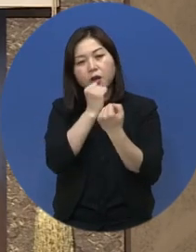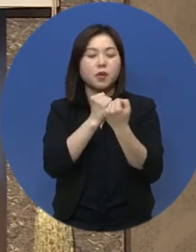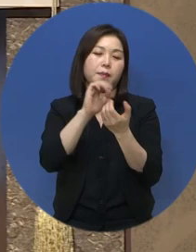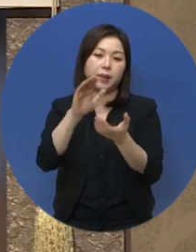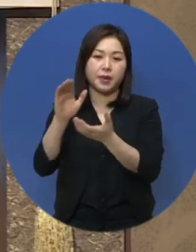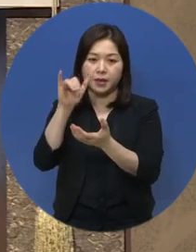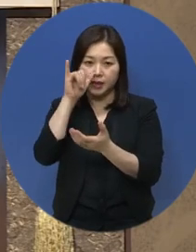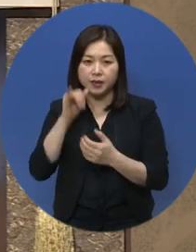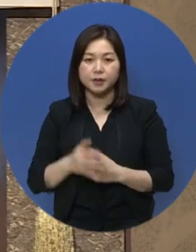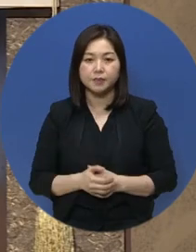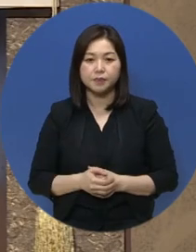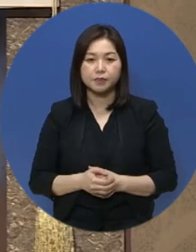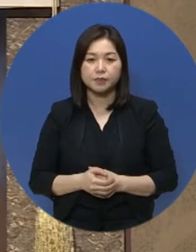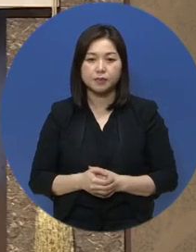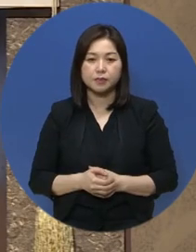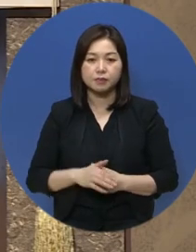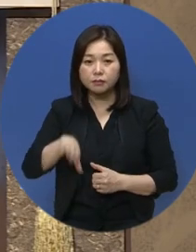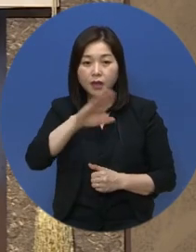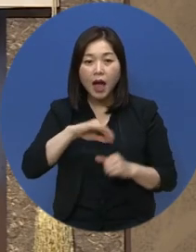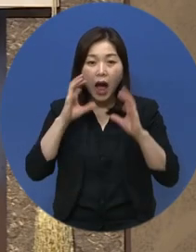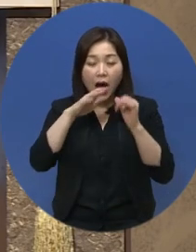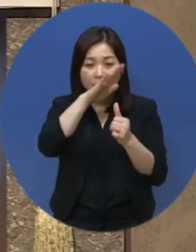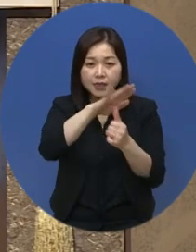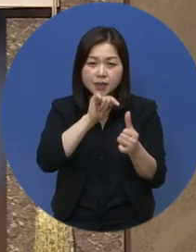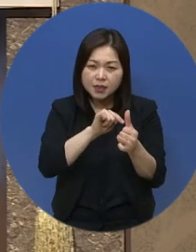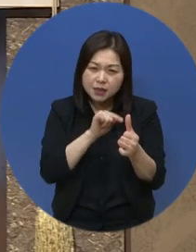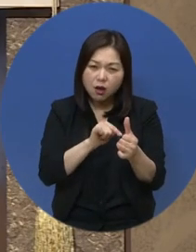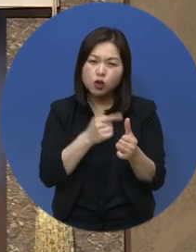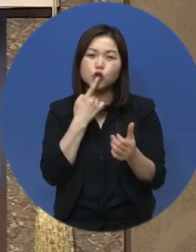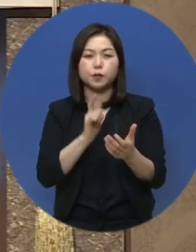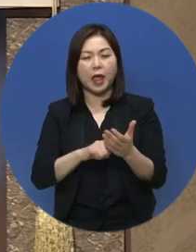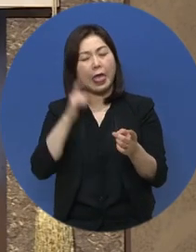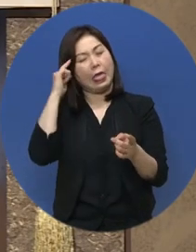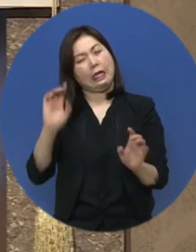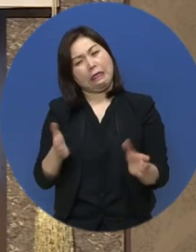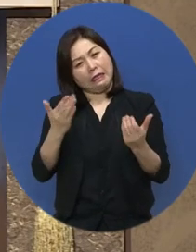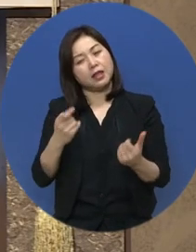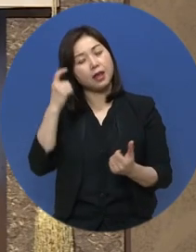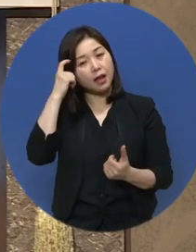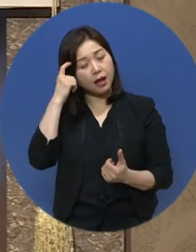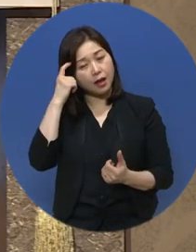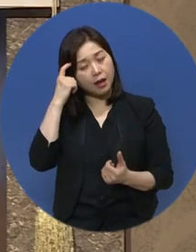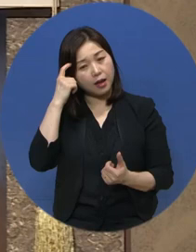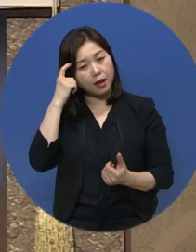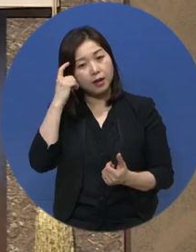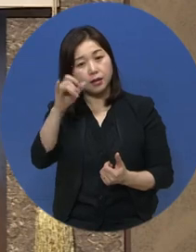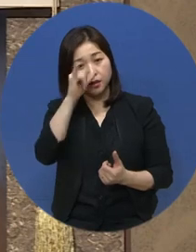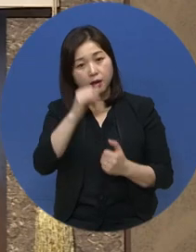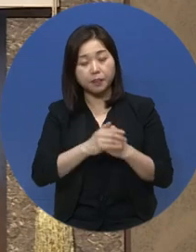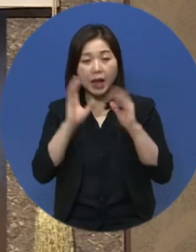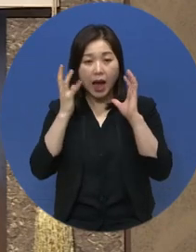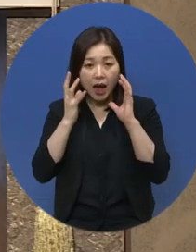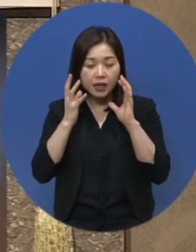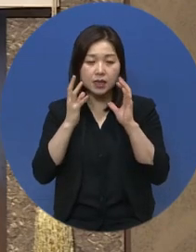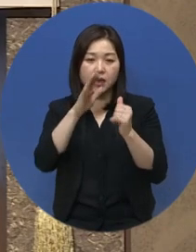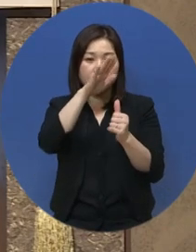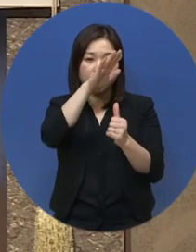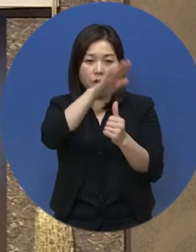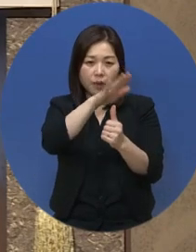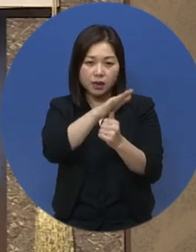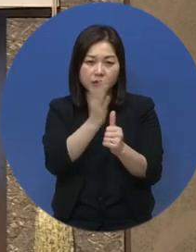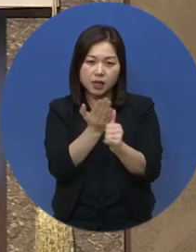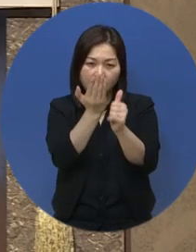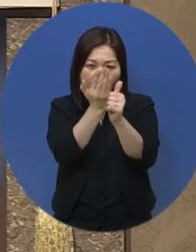그런데 네. 우리는 아이들에 대해서 너무 쉽게 생각하는 경향이 있어요. 그래서 아이들을 돌보는 사람은 자격도 뭐